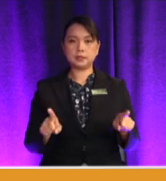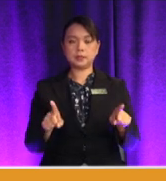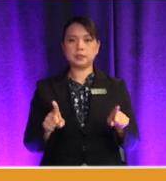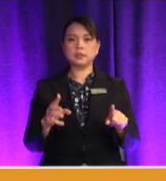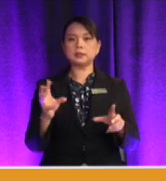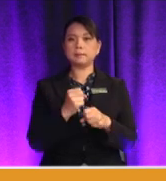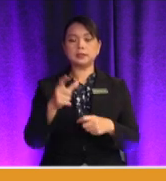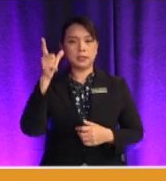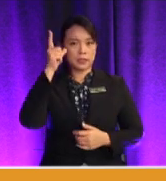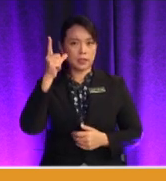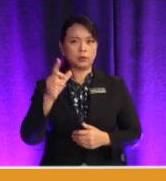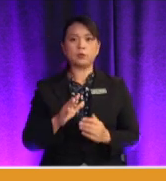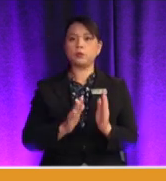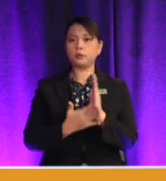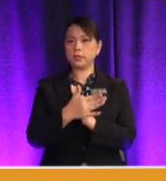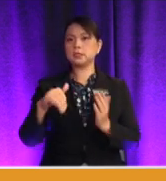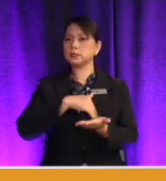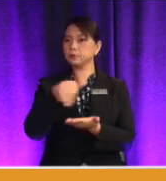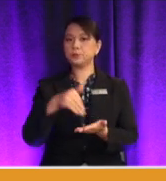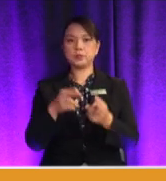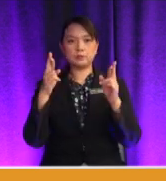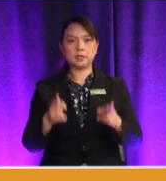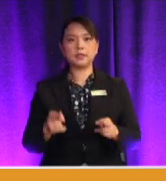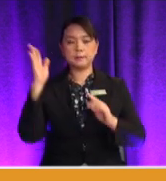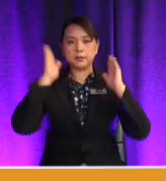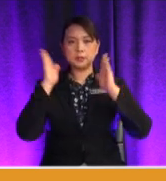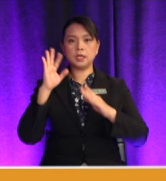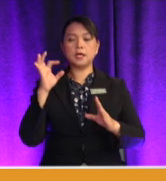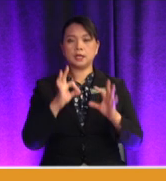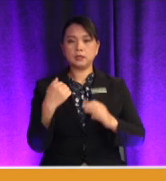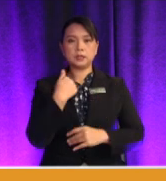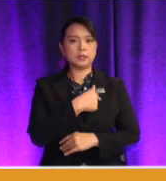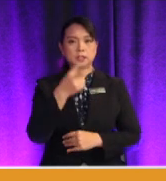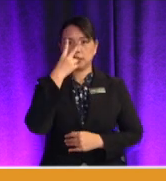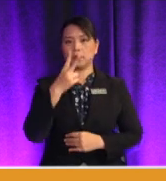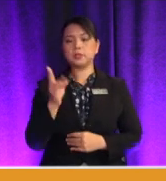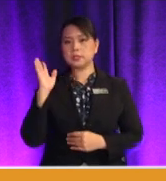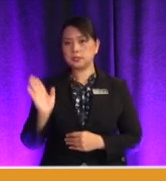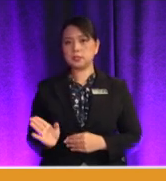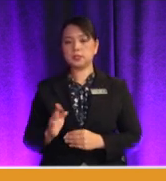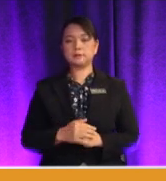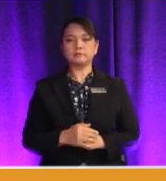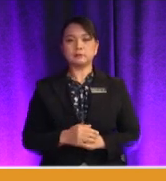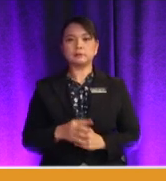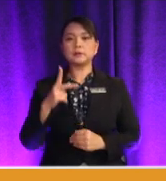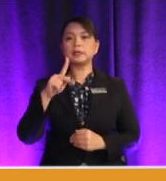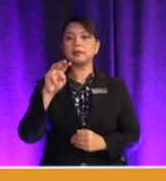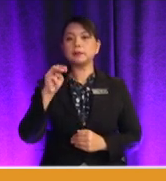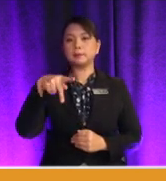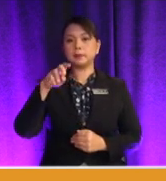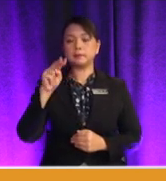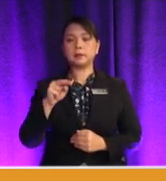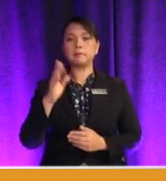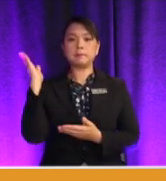Malaysia secara langsung. Okey. Seterusnya, kalau kita tengok dekat sini, pengisian kempen ini dijalankan untuk membawa